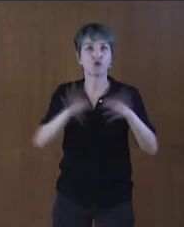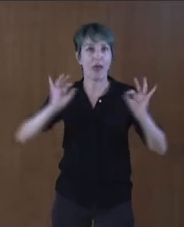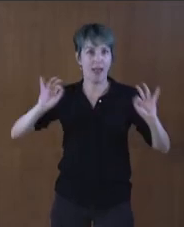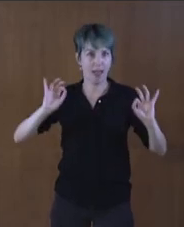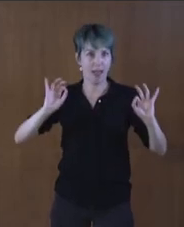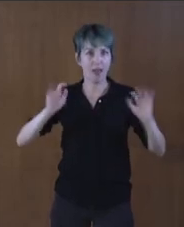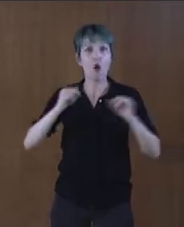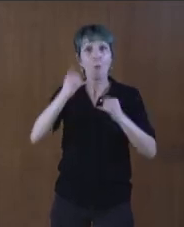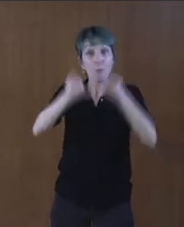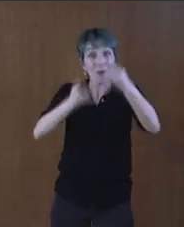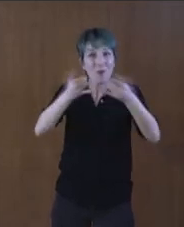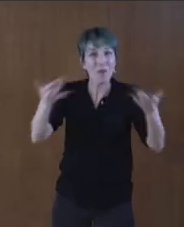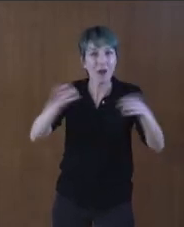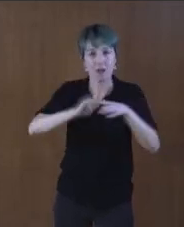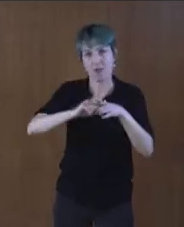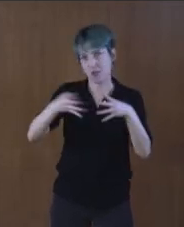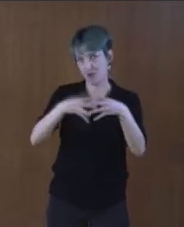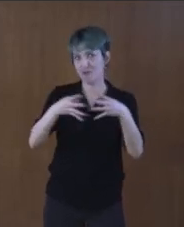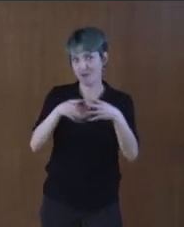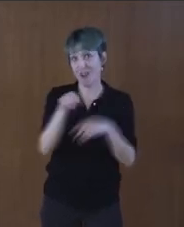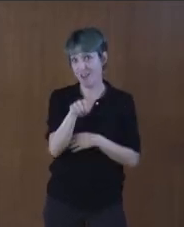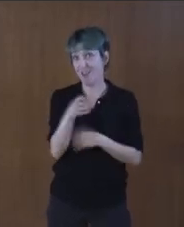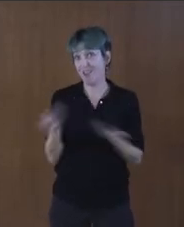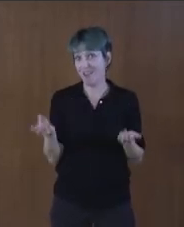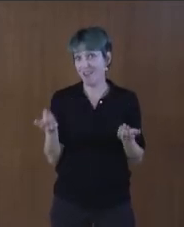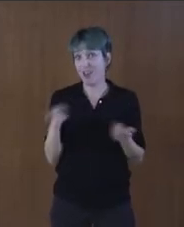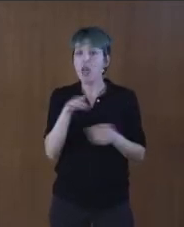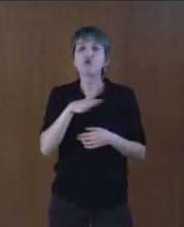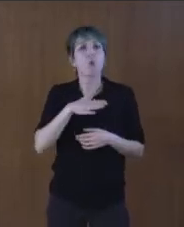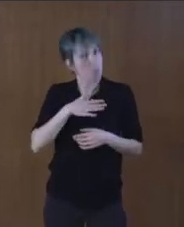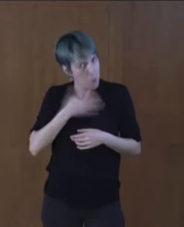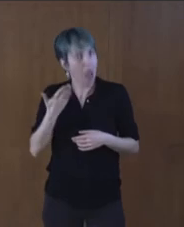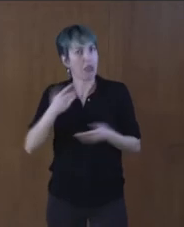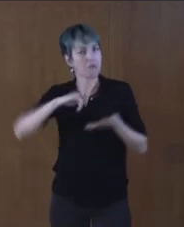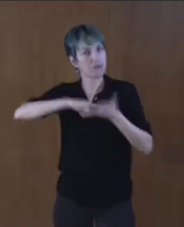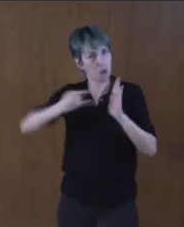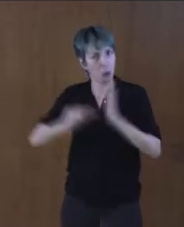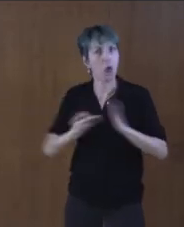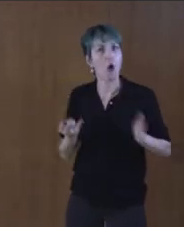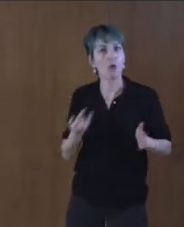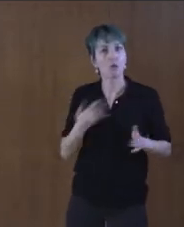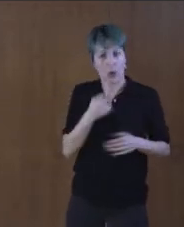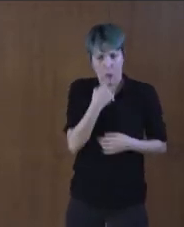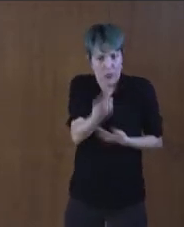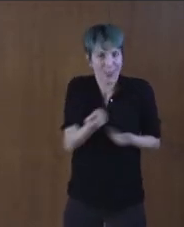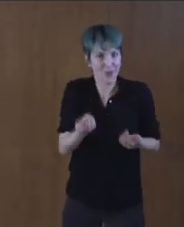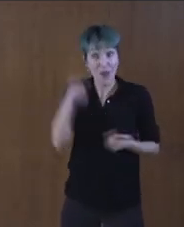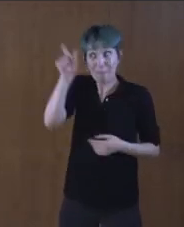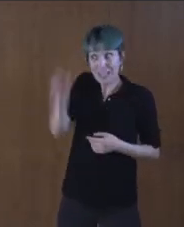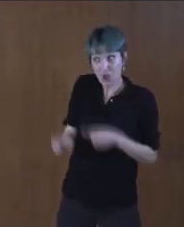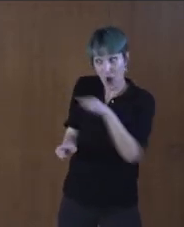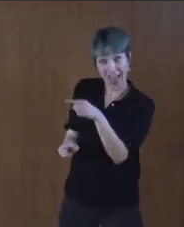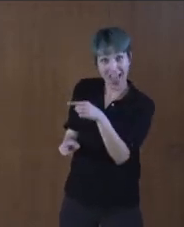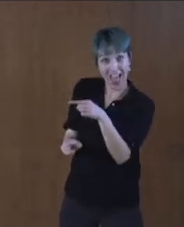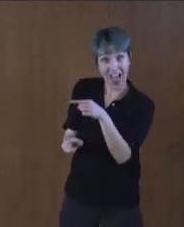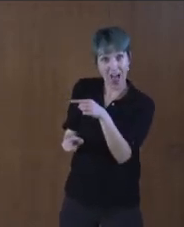El problema és estructural i això sí, el pot resoldre, crec que és això el que volia dir, una persona